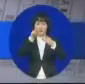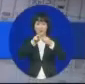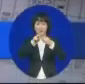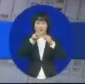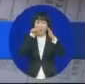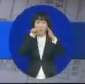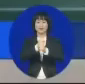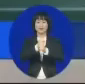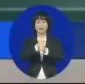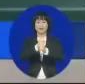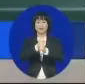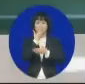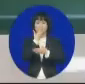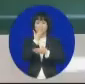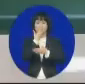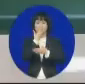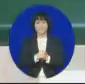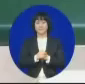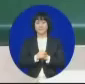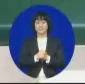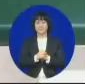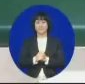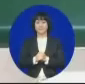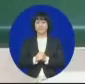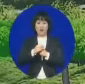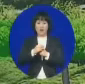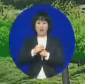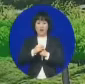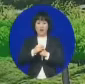동 주민센터에 방문해 신청하면 됩니다